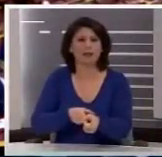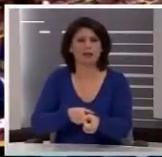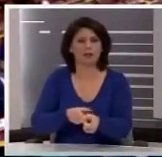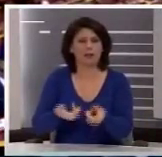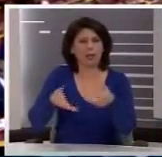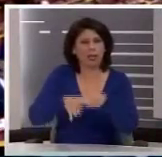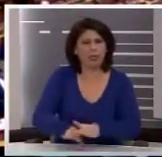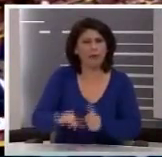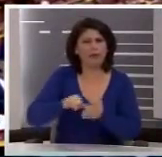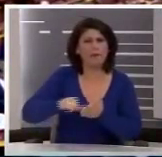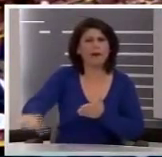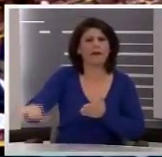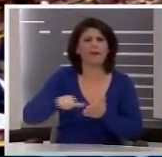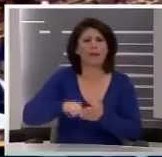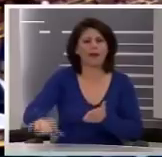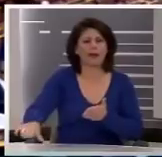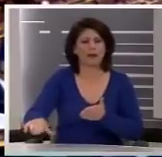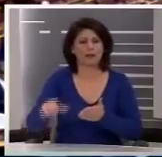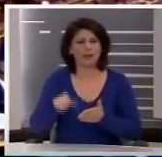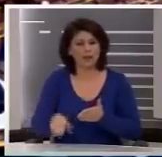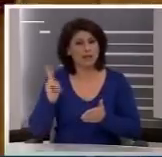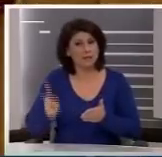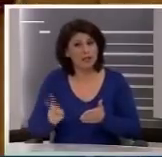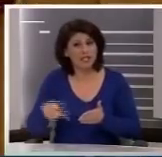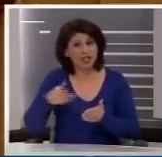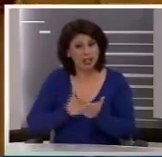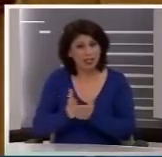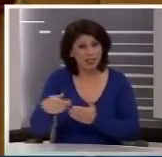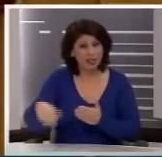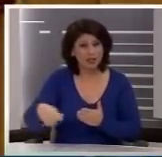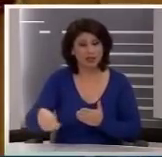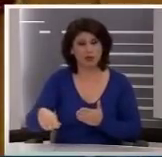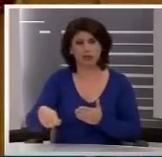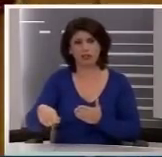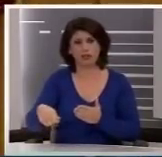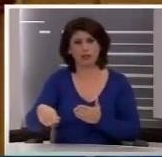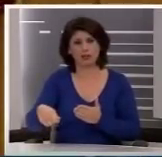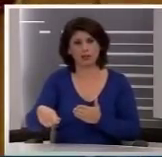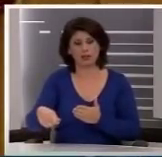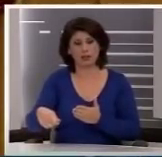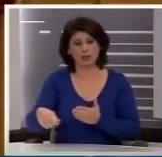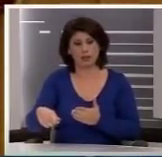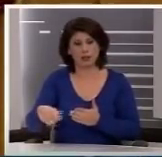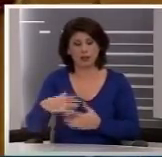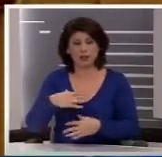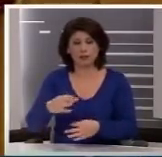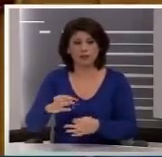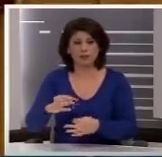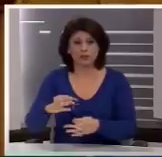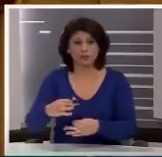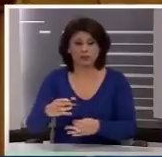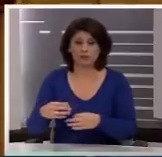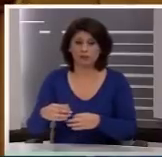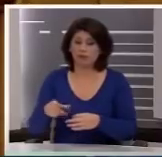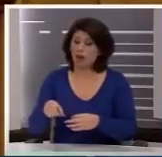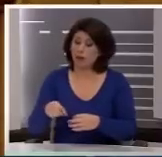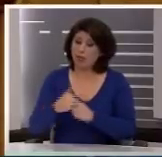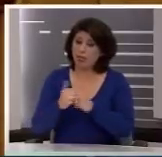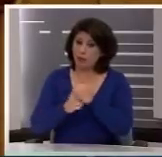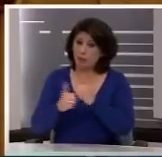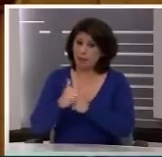που να έχει ένα εξαιρετικό χαρακτήρα αντιμετώπιση από την ποινική δικαιοσύνη εκ μέρους με σώματα και δομές από το